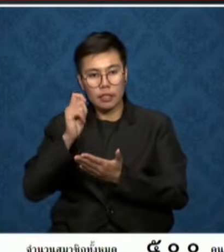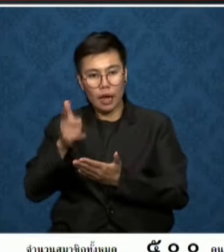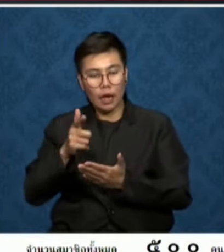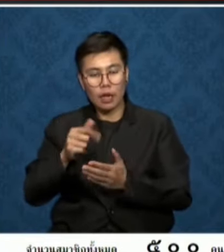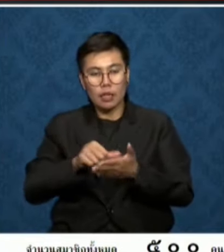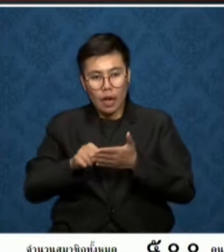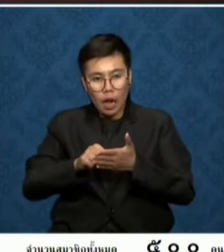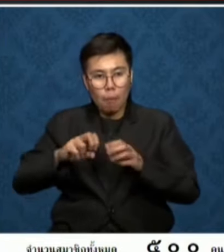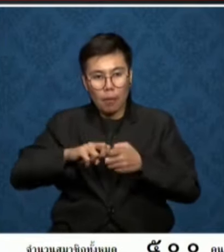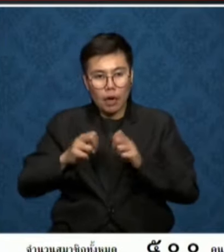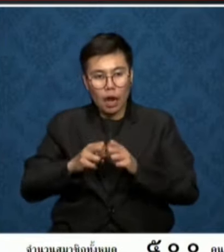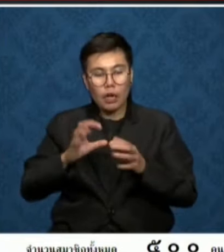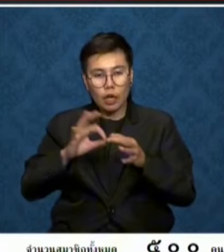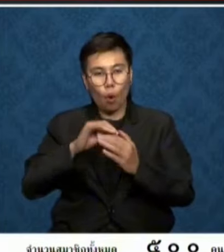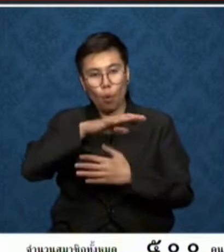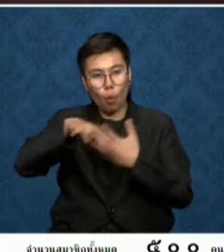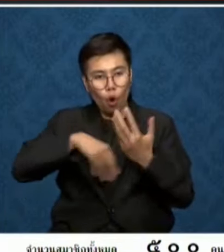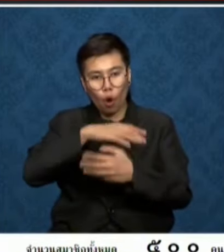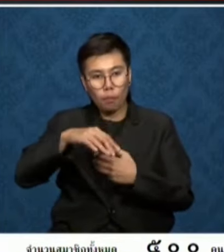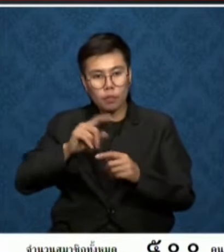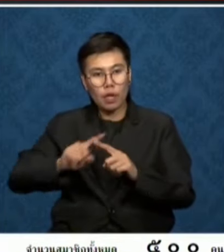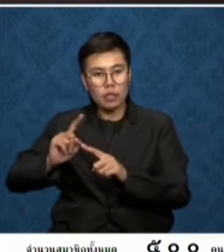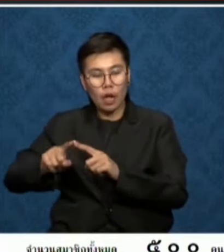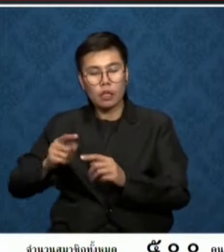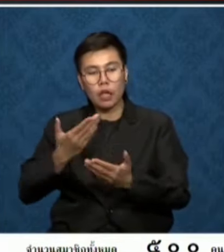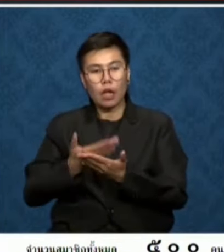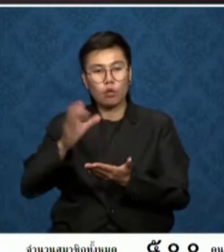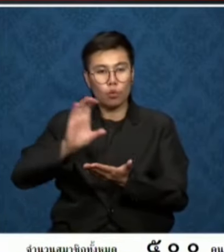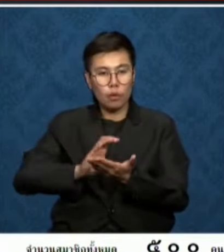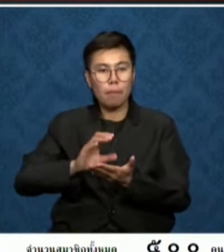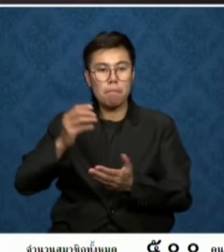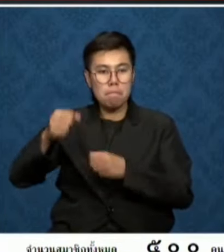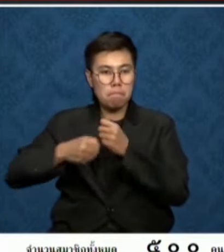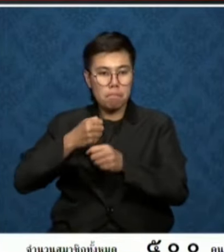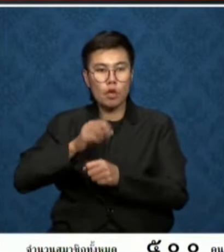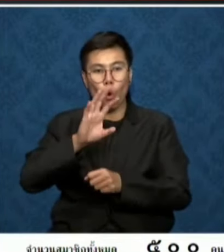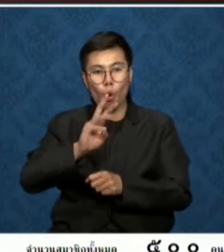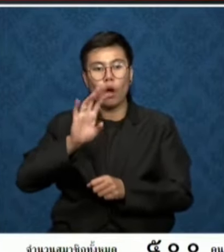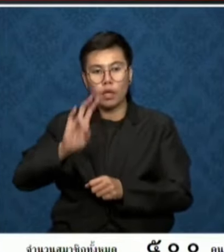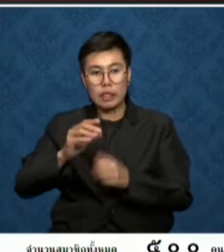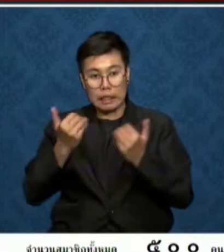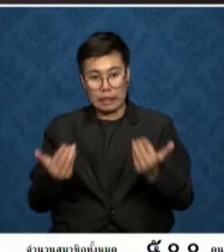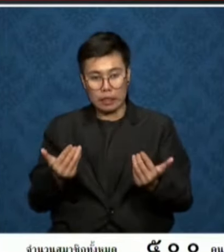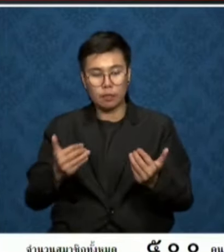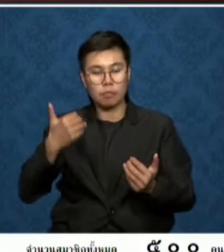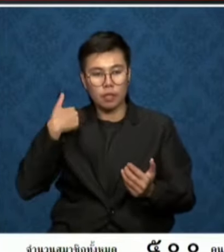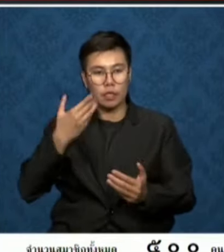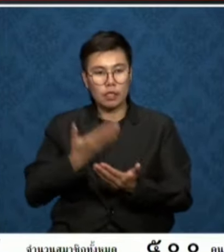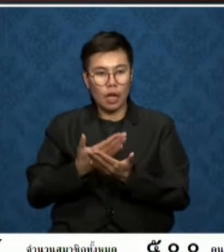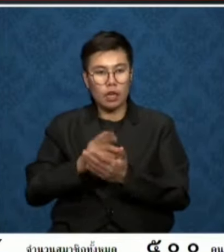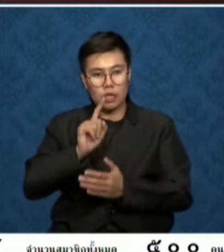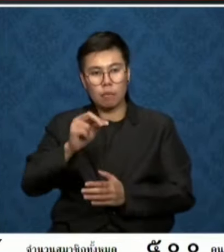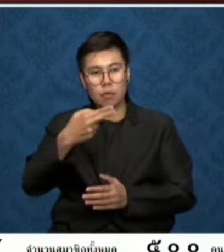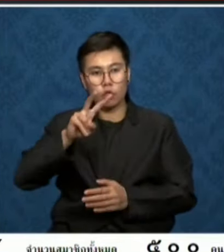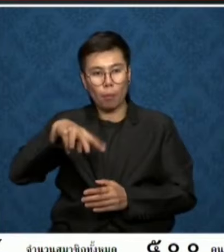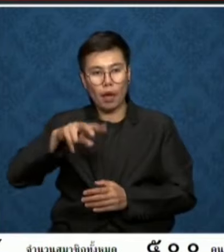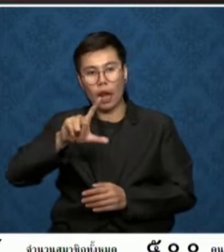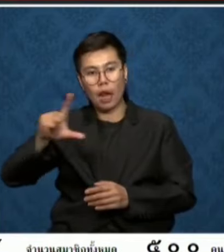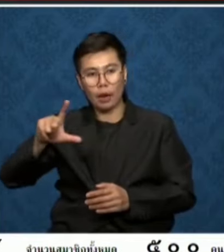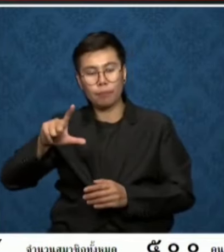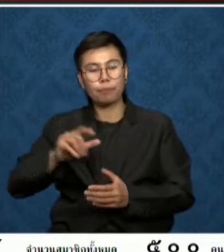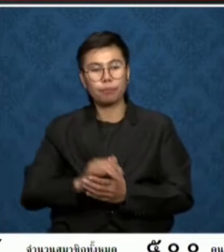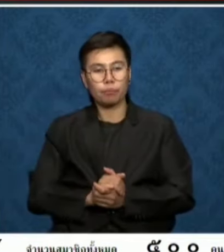สิ่งแวดล้อมครับโดยกองทุนอนุรักษ์พลังงานนะครับล่าสุดปี67ปีปัจจุบันนะครับมีเงินสดสูงถึง 12,000 ล้านบ